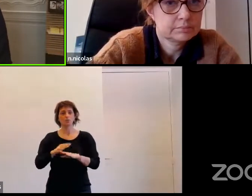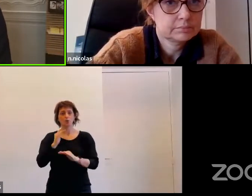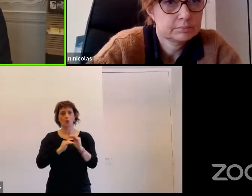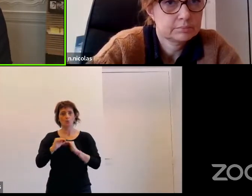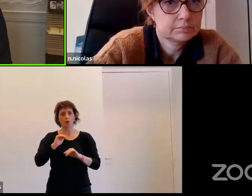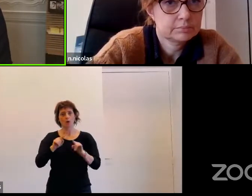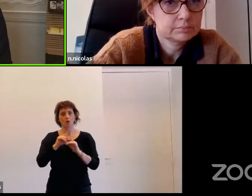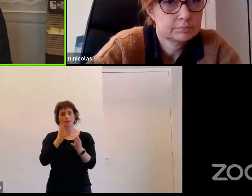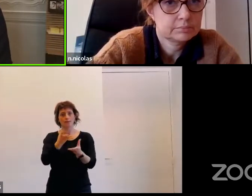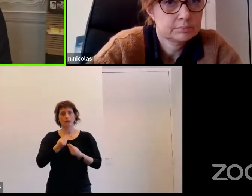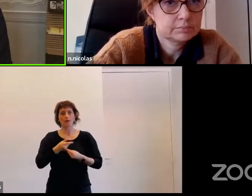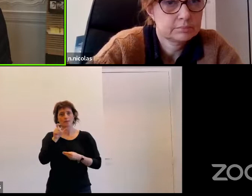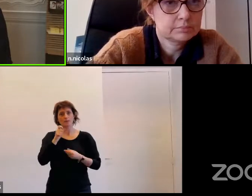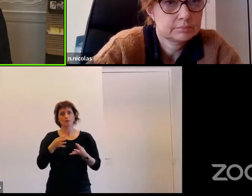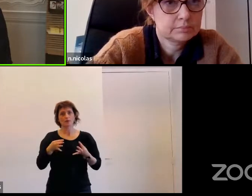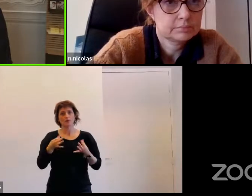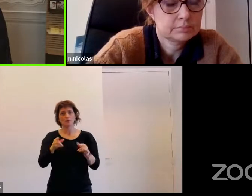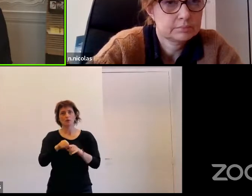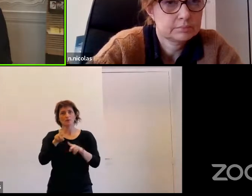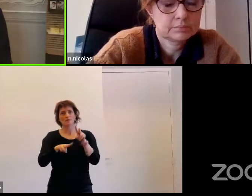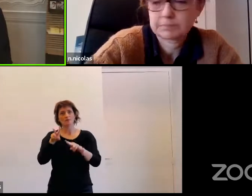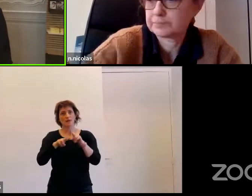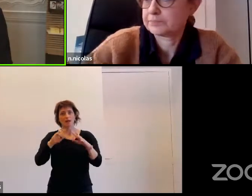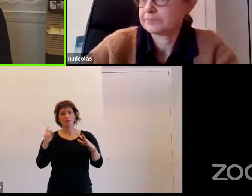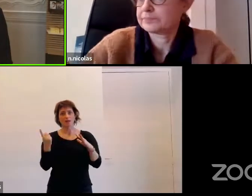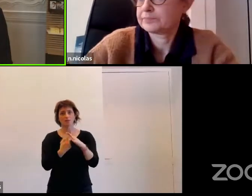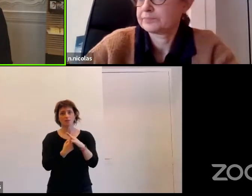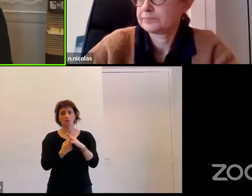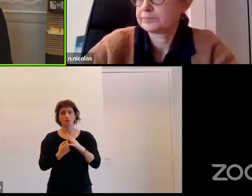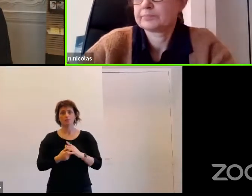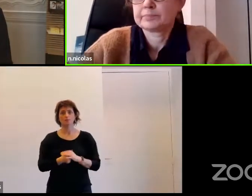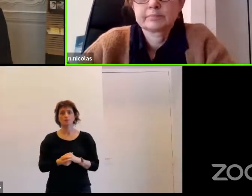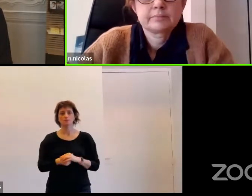l'accueil des précaires et le village de l'insertion.